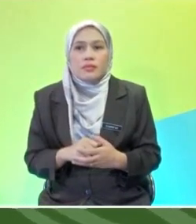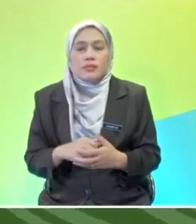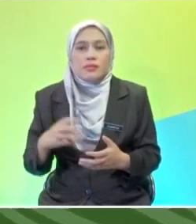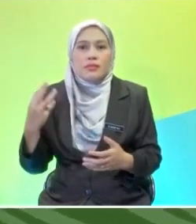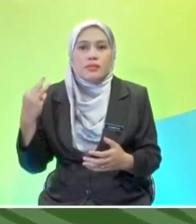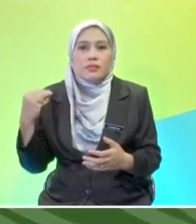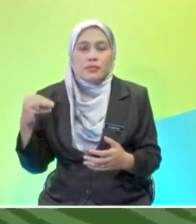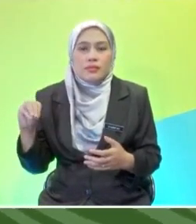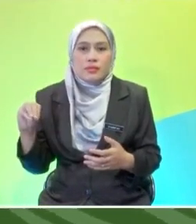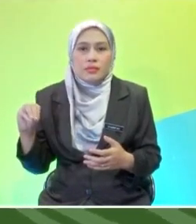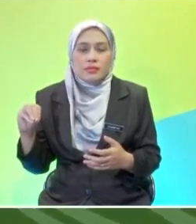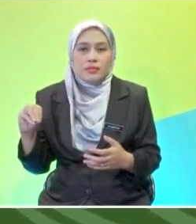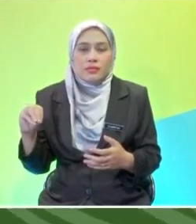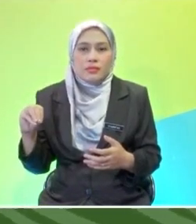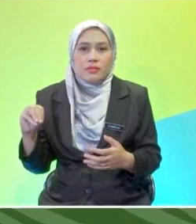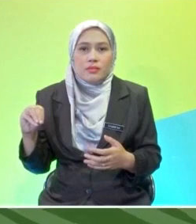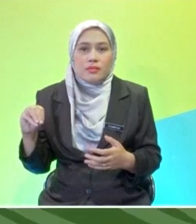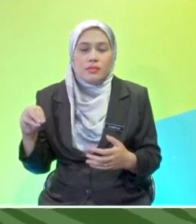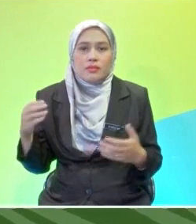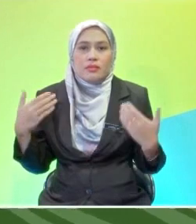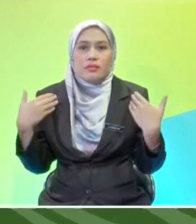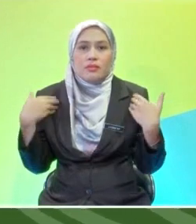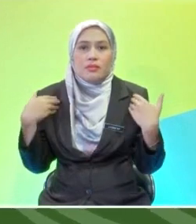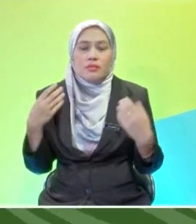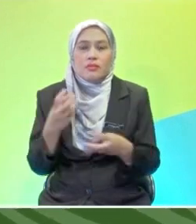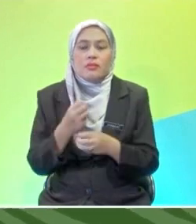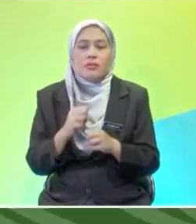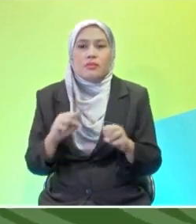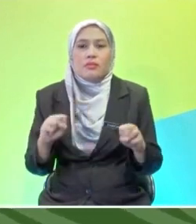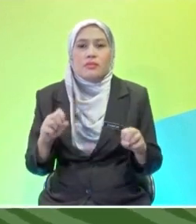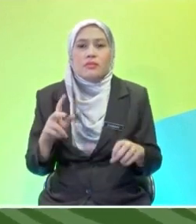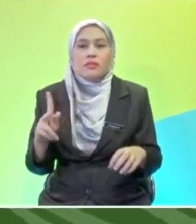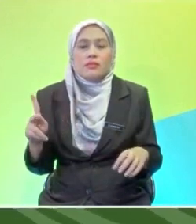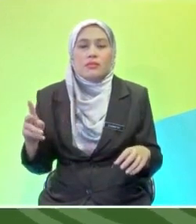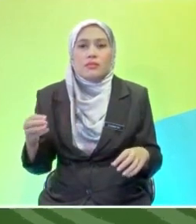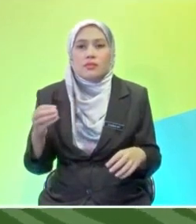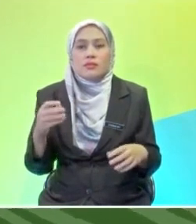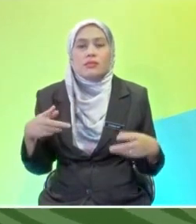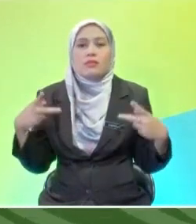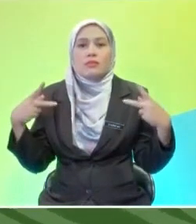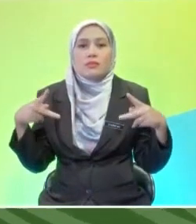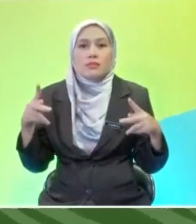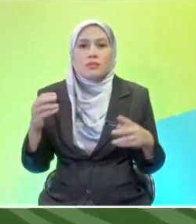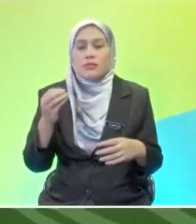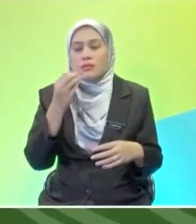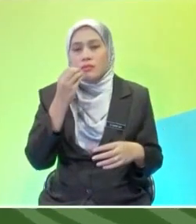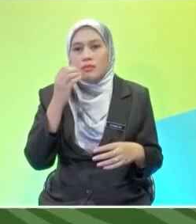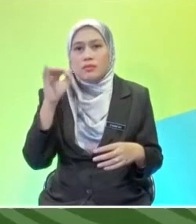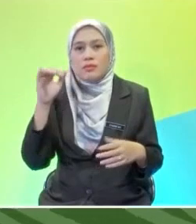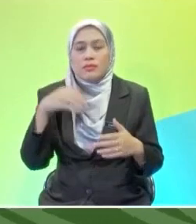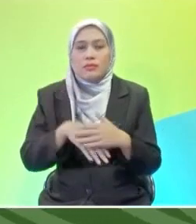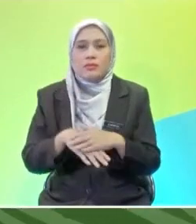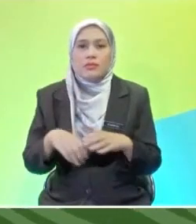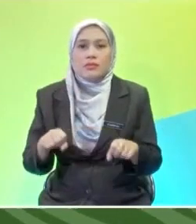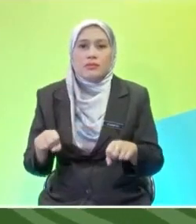Mereka juga menyediakan kedai makan di dalam sungai yang cetek. Ya, tepat sekali. Mereka menyediakan kedai makan dalam sungai.